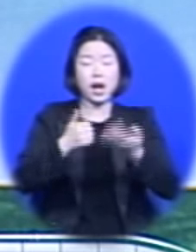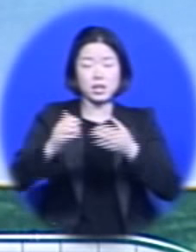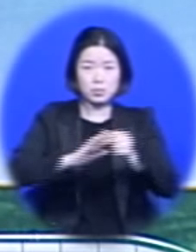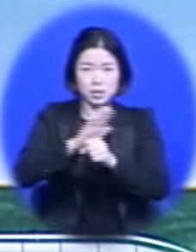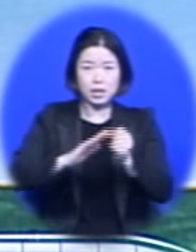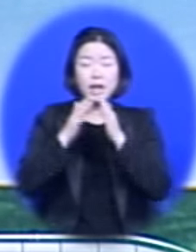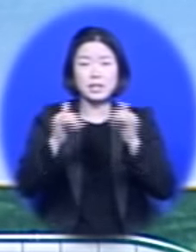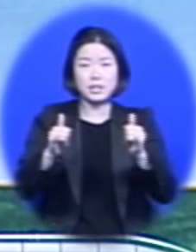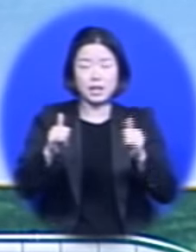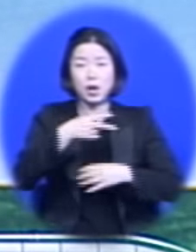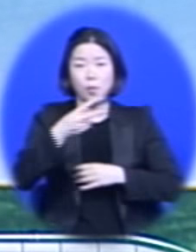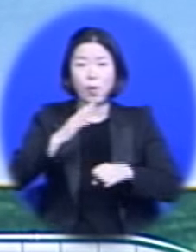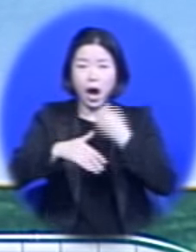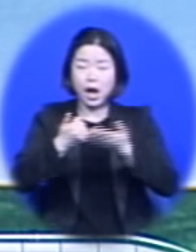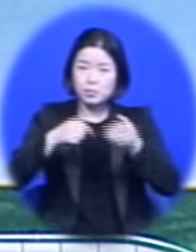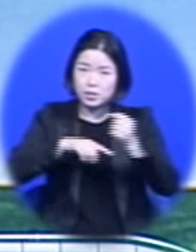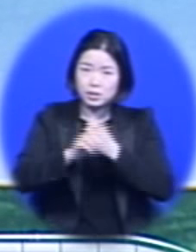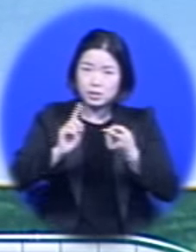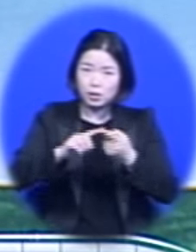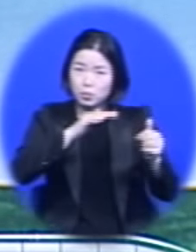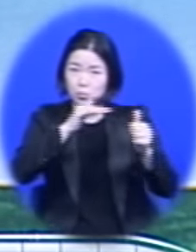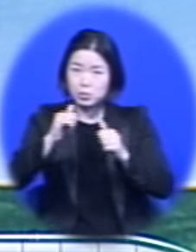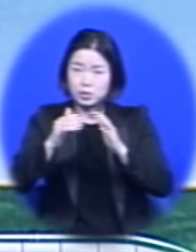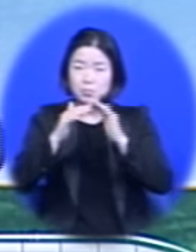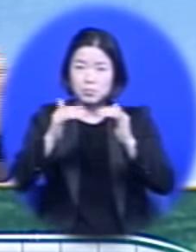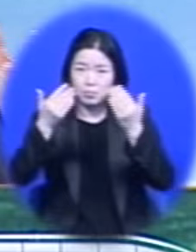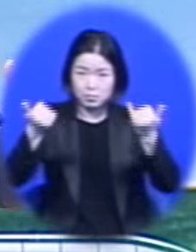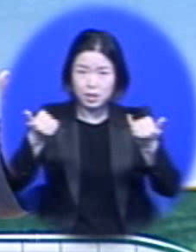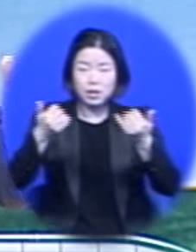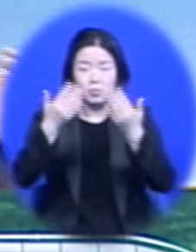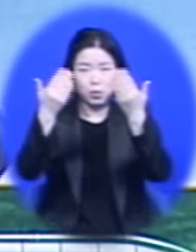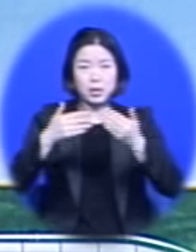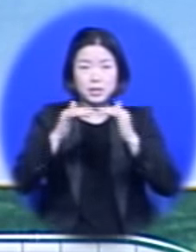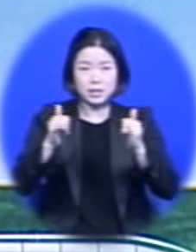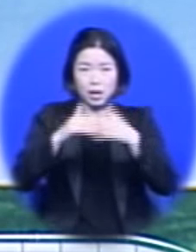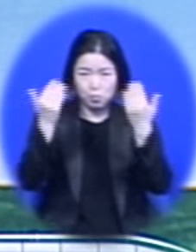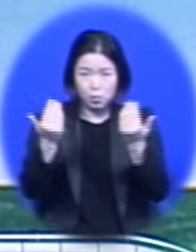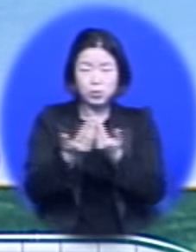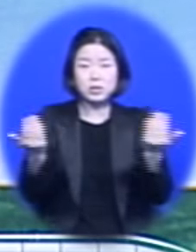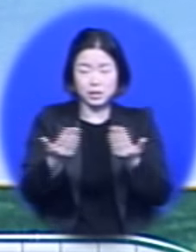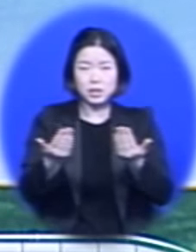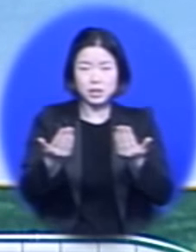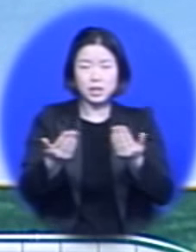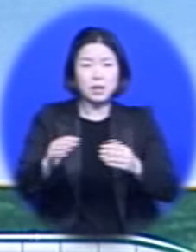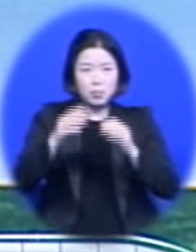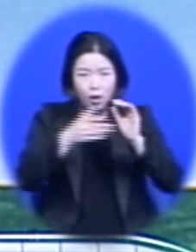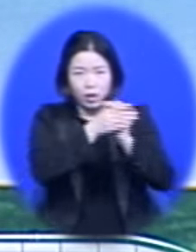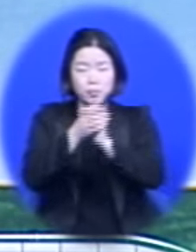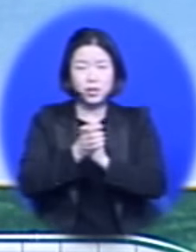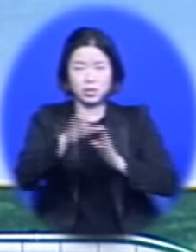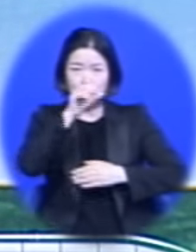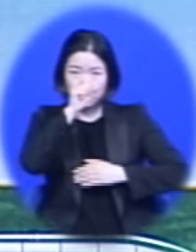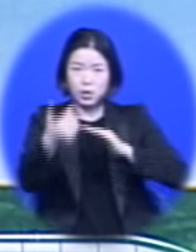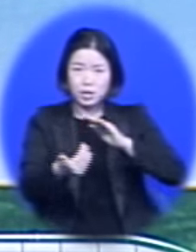사람들 곧 하나님의 뜻대로 부르심을 받은 사람들에게는 모든 일이 서로 협력해서 선을 이룬다는 것을